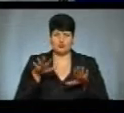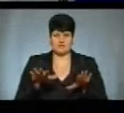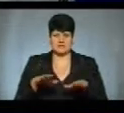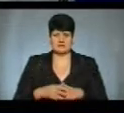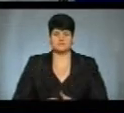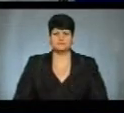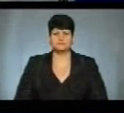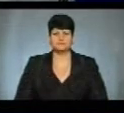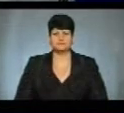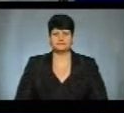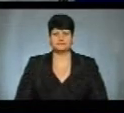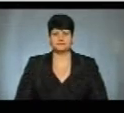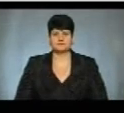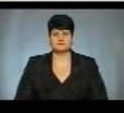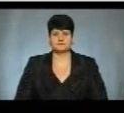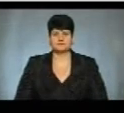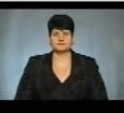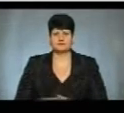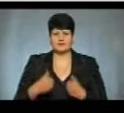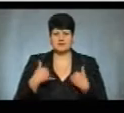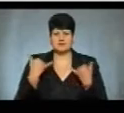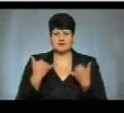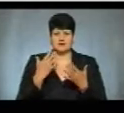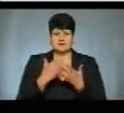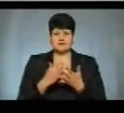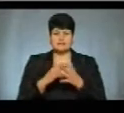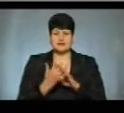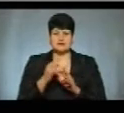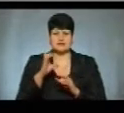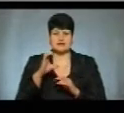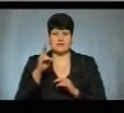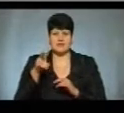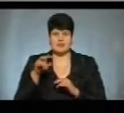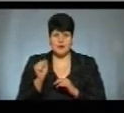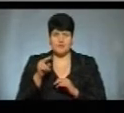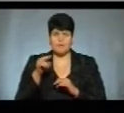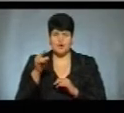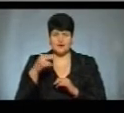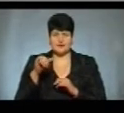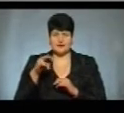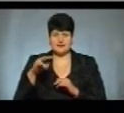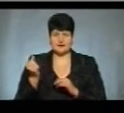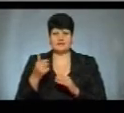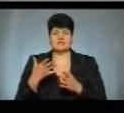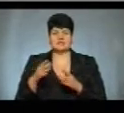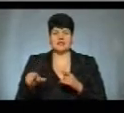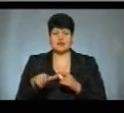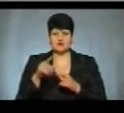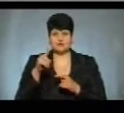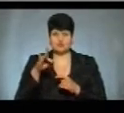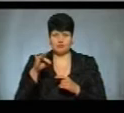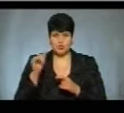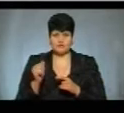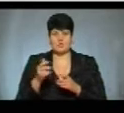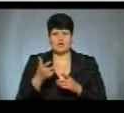сюжеті Богдана Ботинчука. Ми знаходимося у селі Скала-Подільська Борщівського району Тернопільської області, що через річку Збруч, межує селом